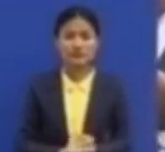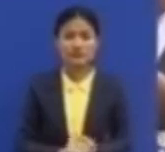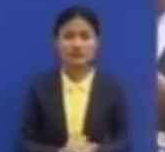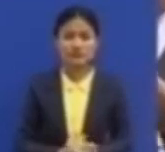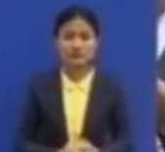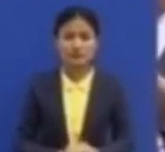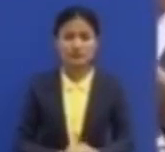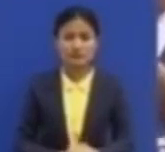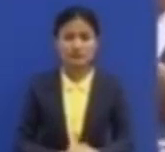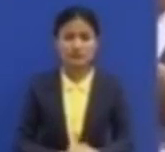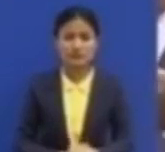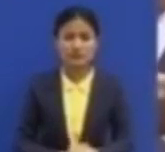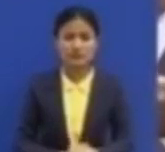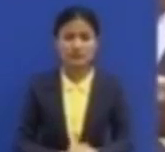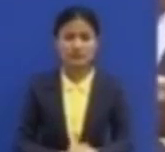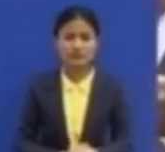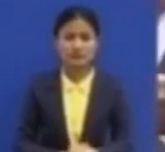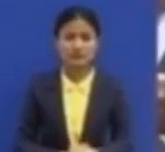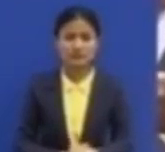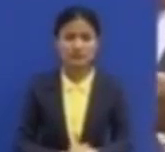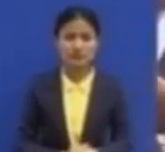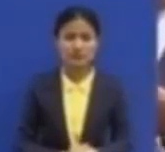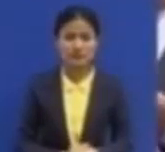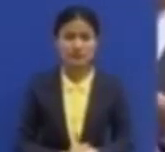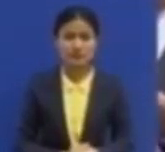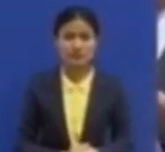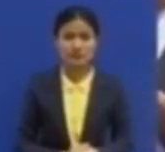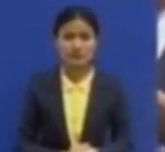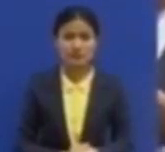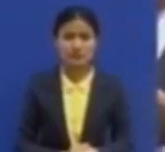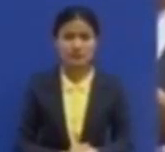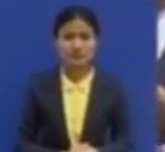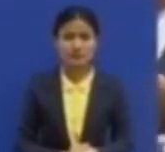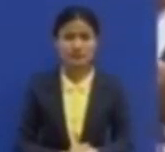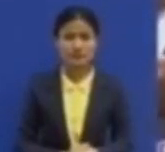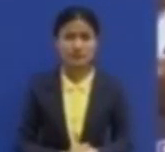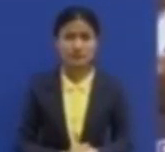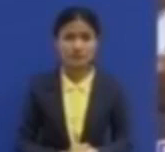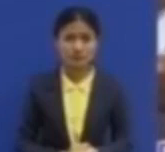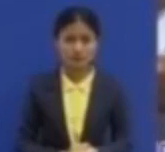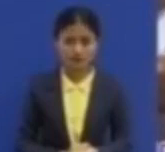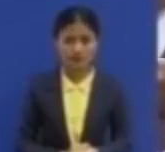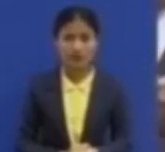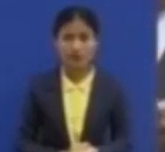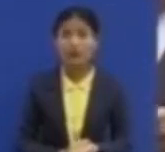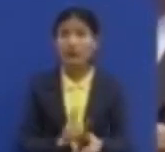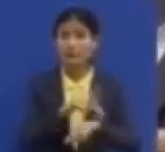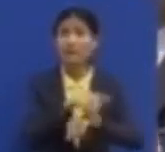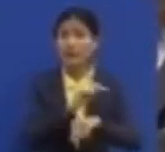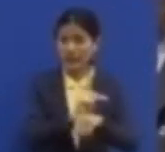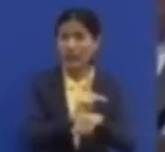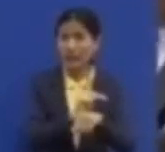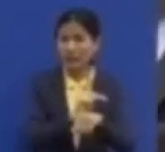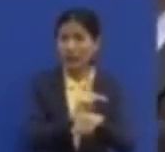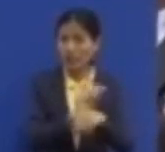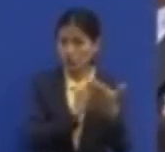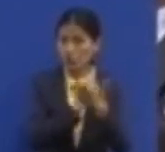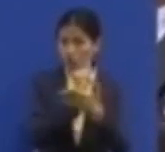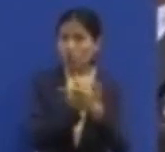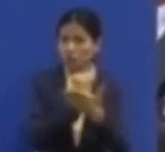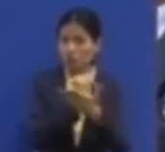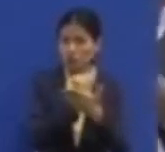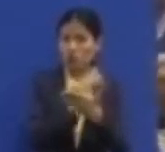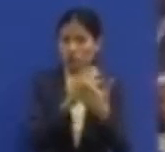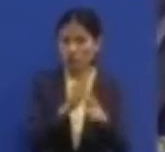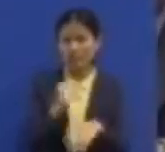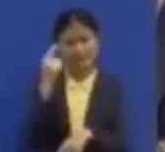ผมเข้าใจครับว่าท่านประธานได้ดำเนินการถูกต้องแล้วท่านประธานได้วินิจฉัยแล้วว่า